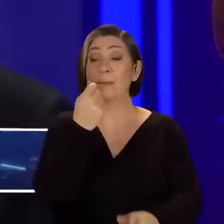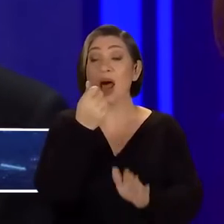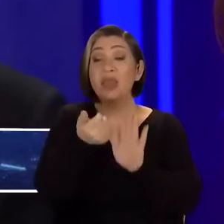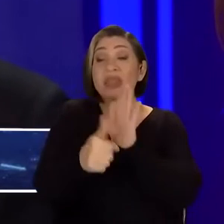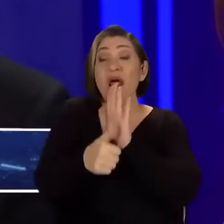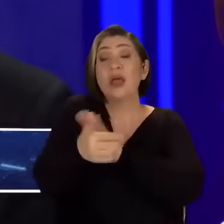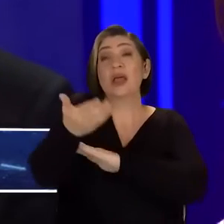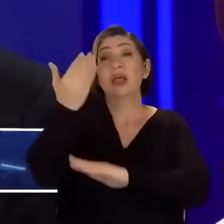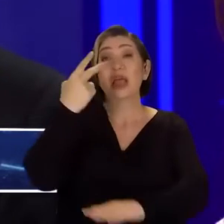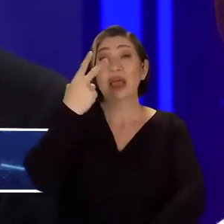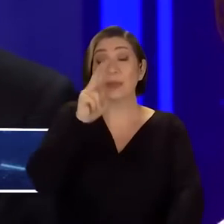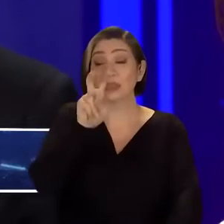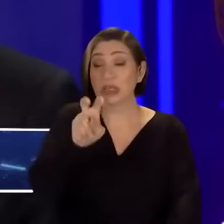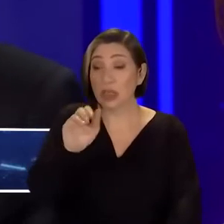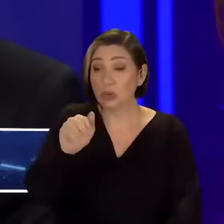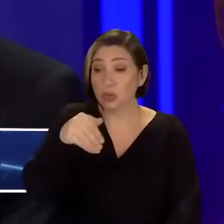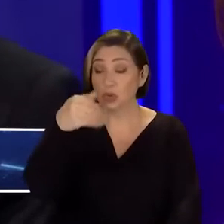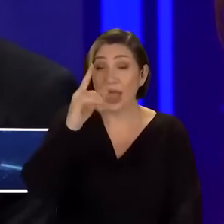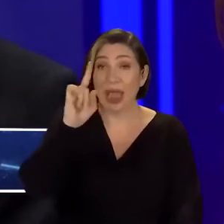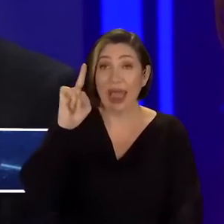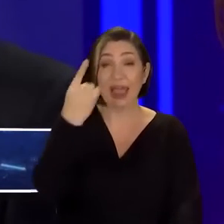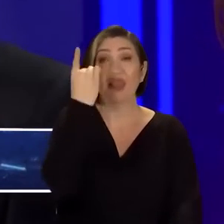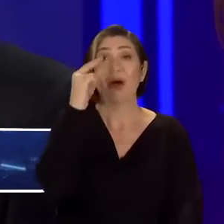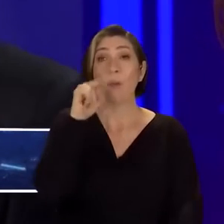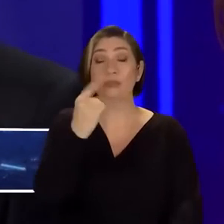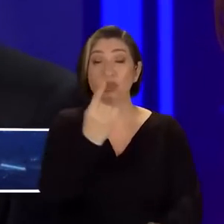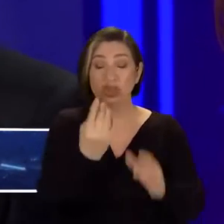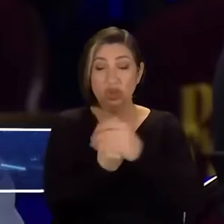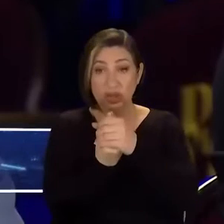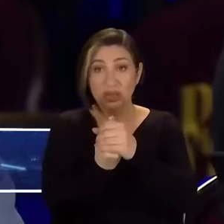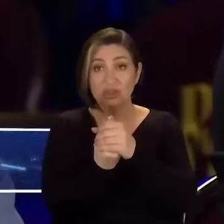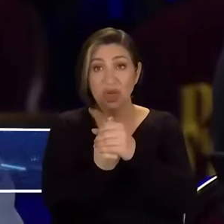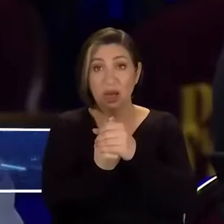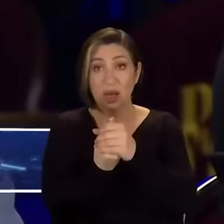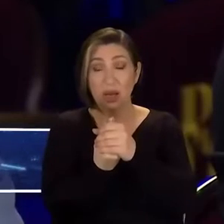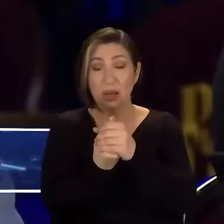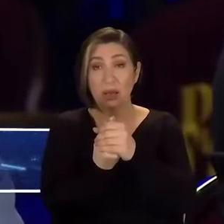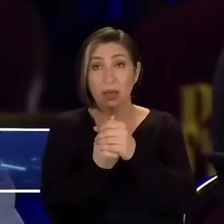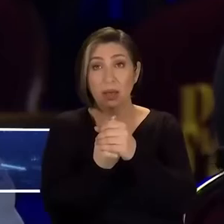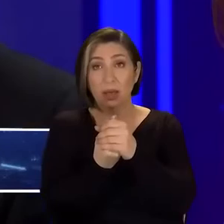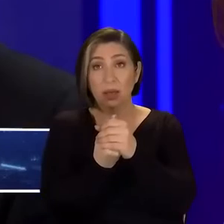tarihinde 2008'den sonra ilk defa böyle bir şey ortaya çıktığı için